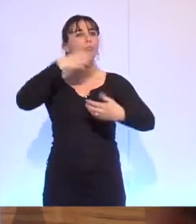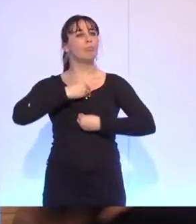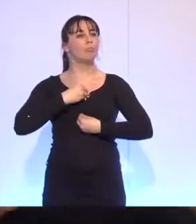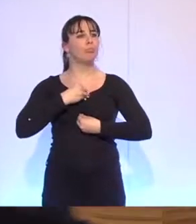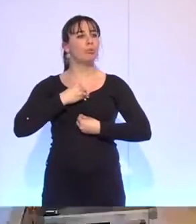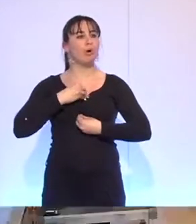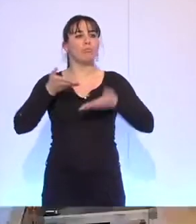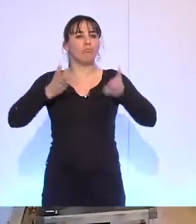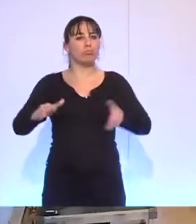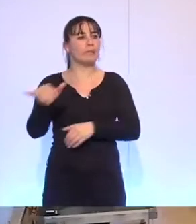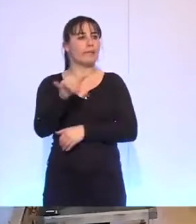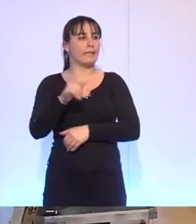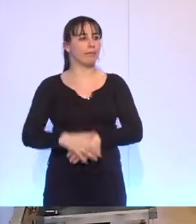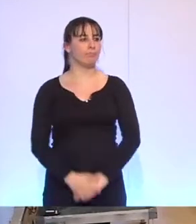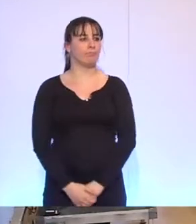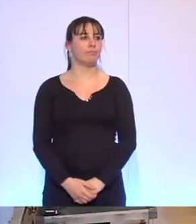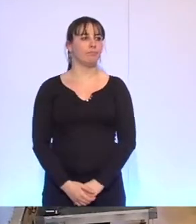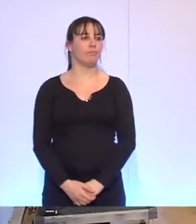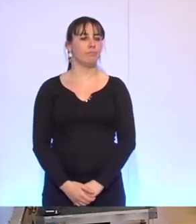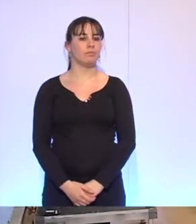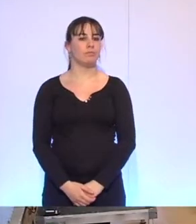cette délibération?